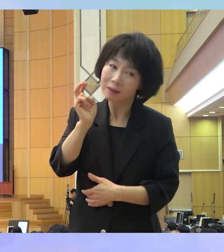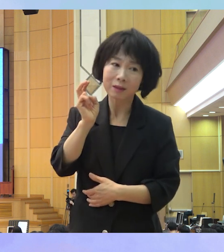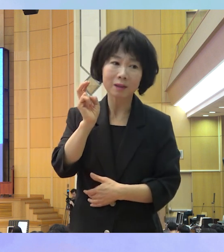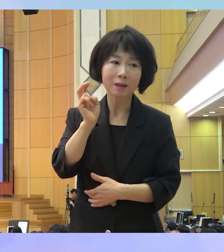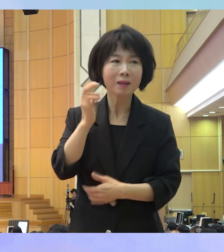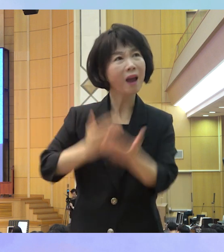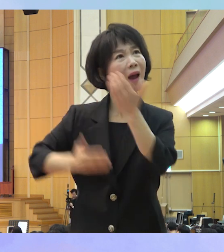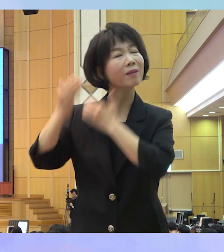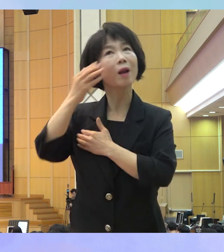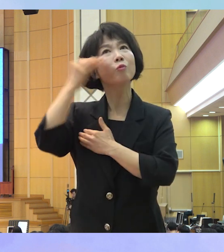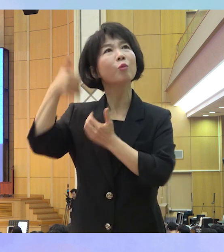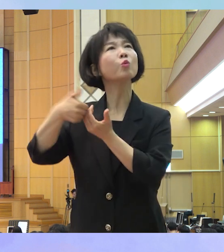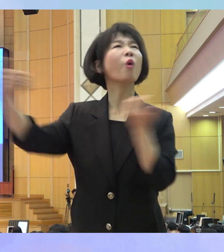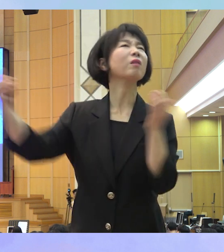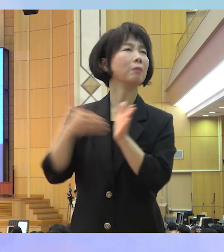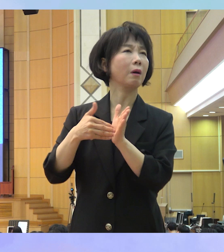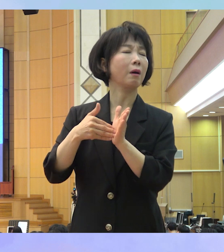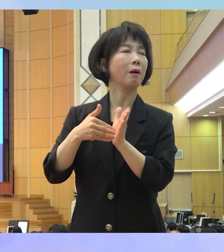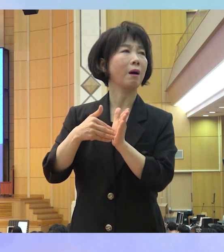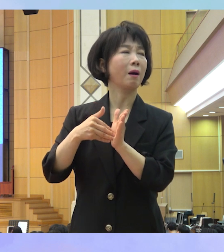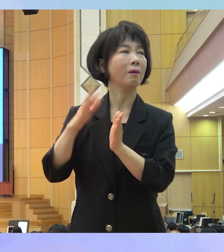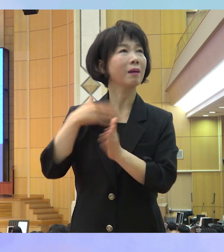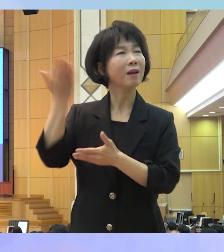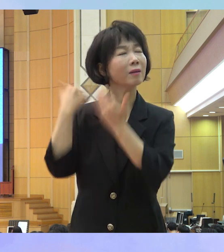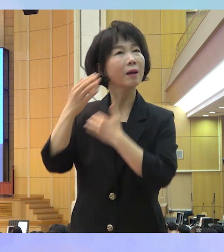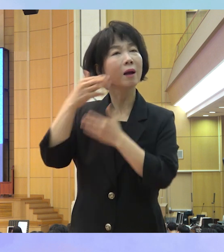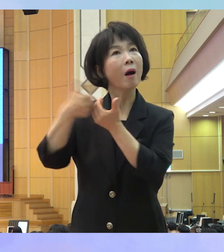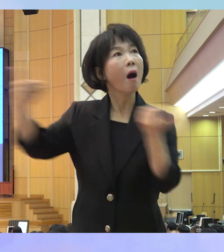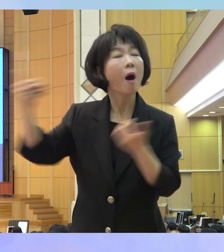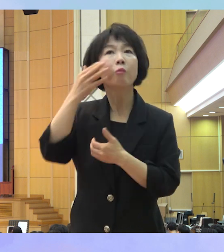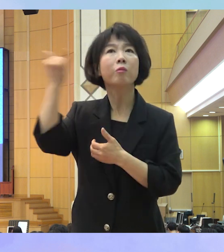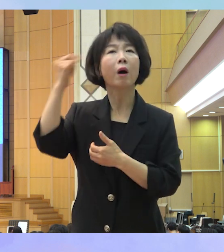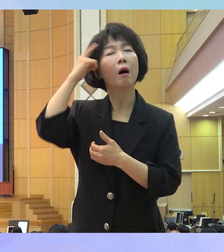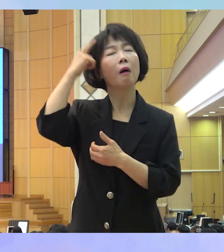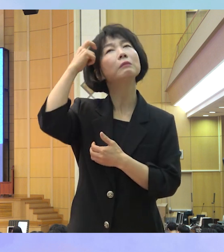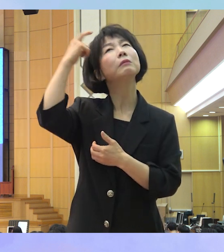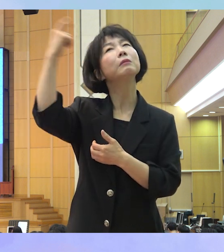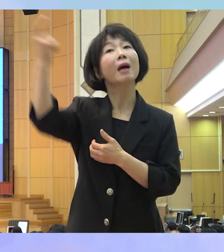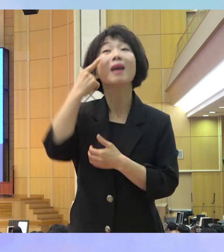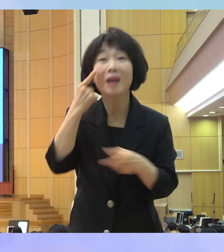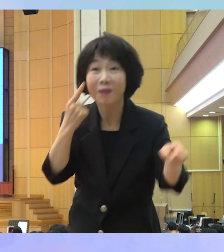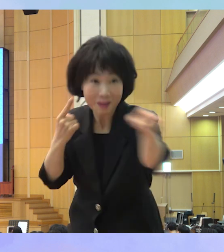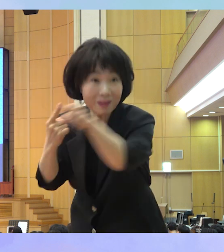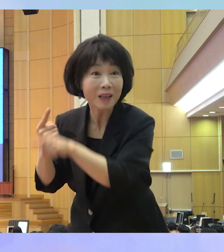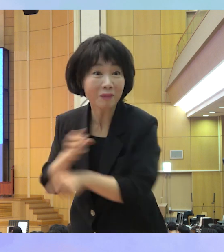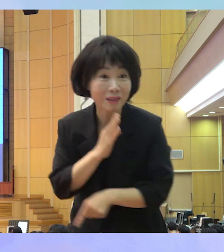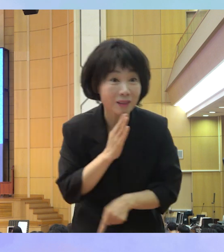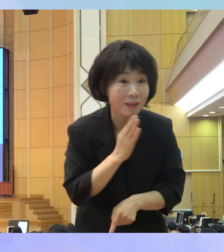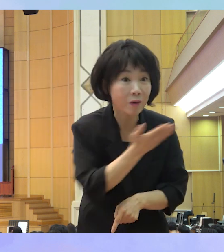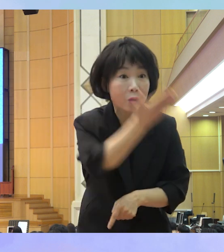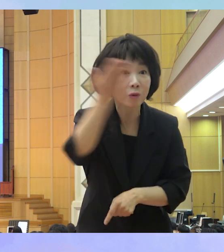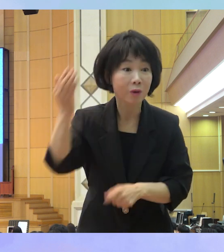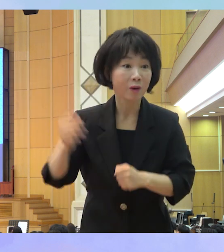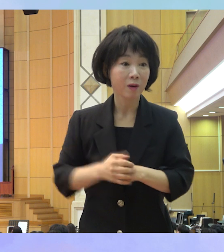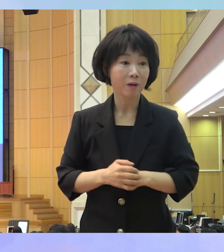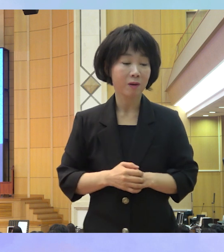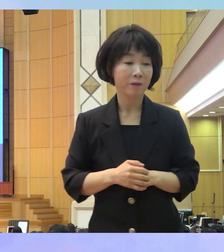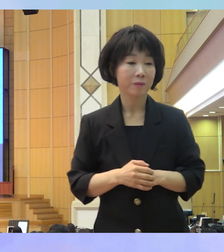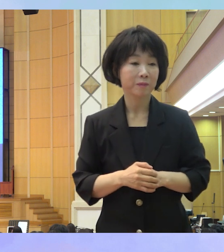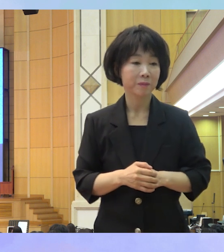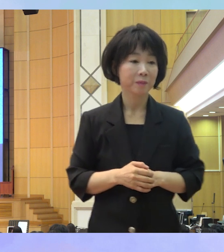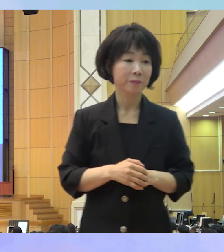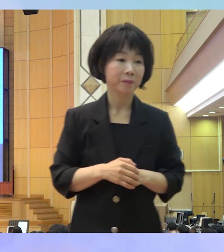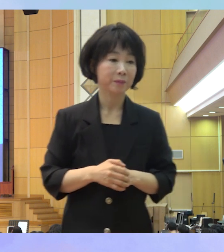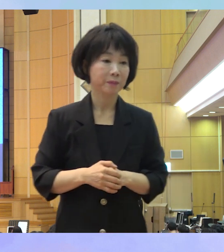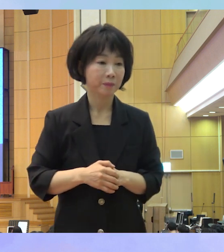돌아가신 부모님을 생각하면서, 세상에 이런 말이 있더라고요. 자녀 없는